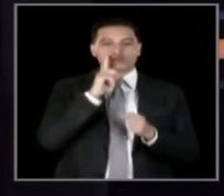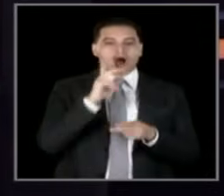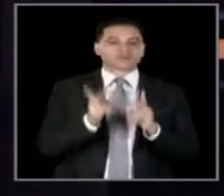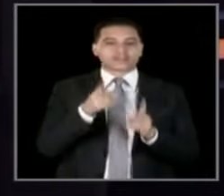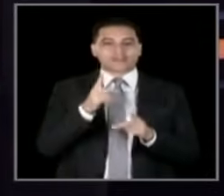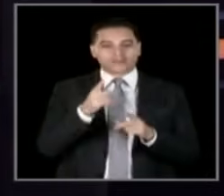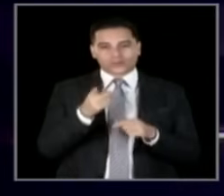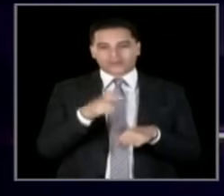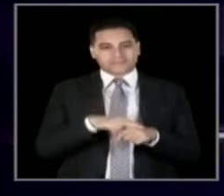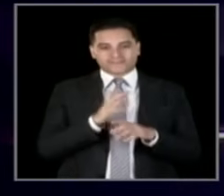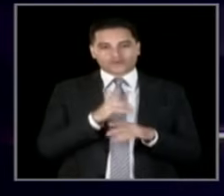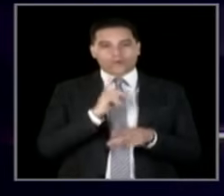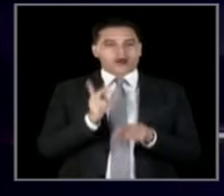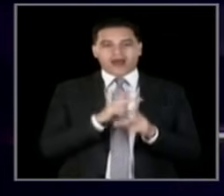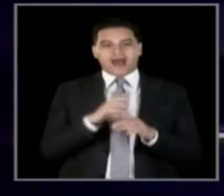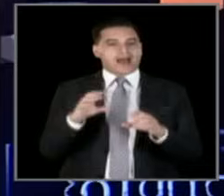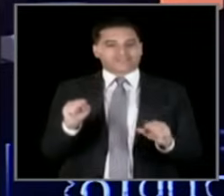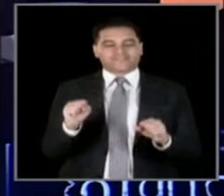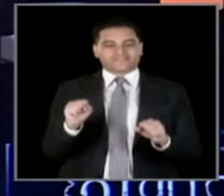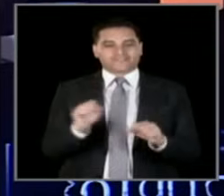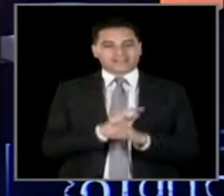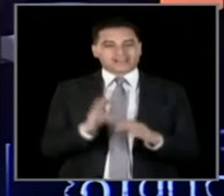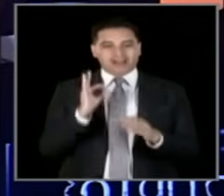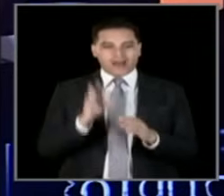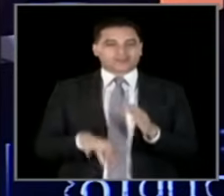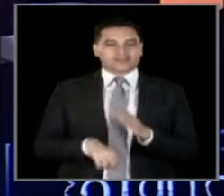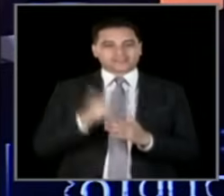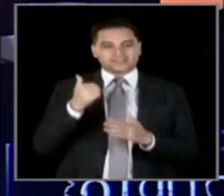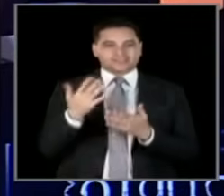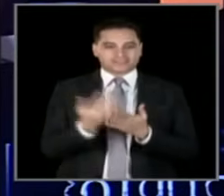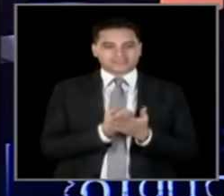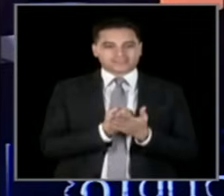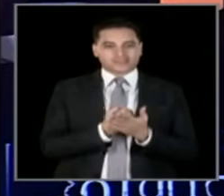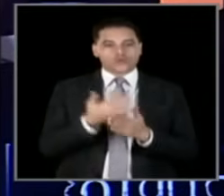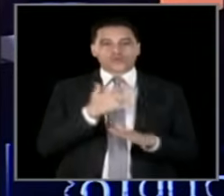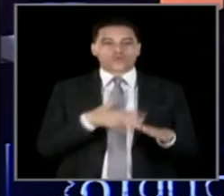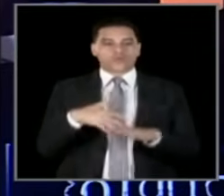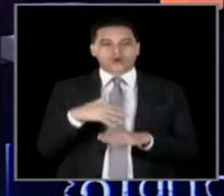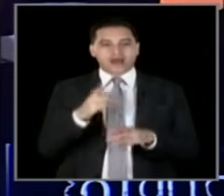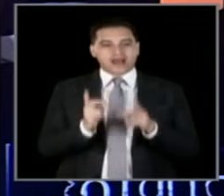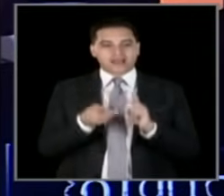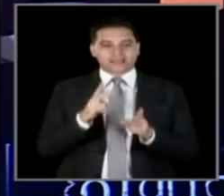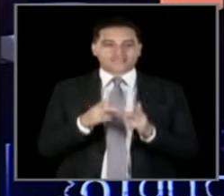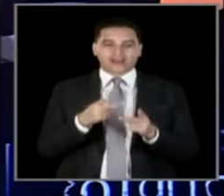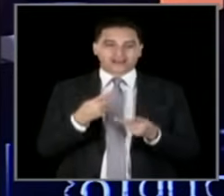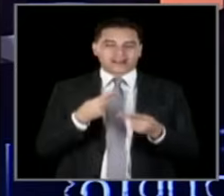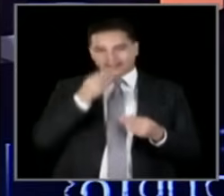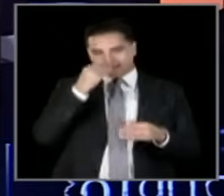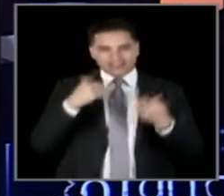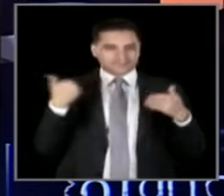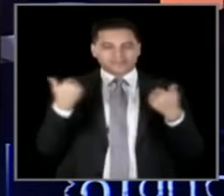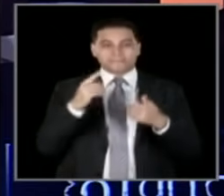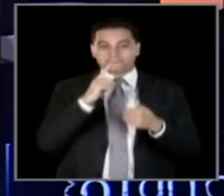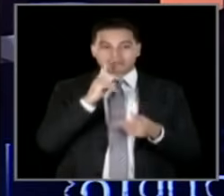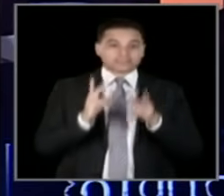انت كمان، هو منع الاحتفالات ولا ايه؟ لا بجد والله، يعني كل واحد بيحتفل على طريقته عادي، بس هو ايه